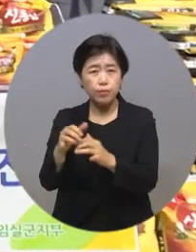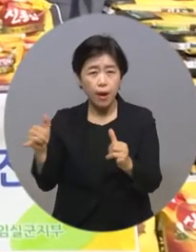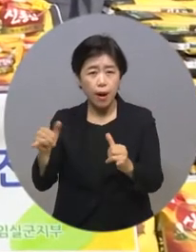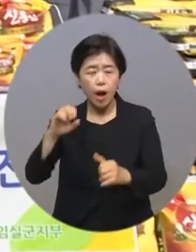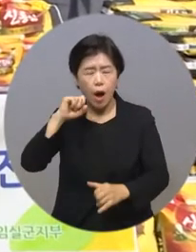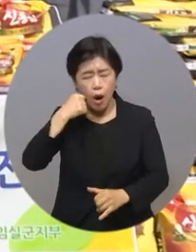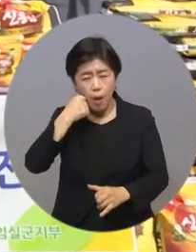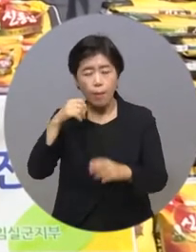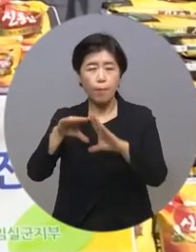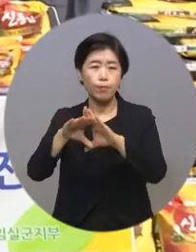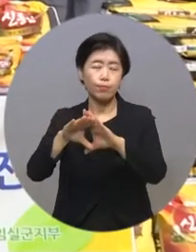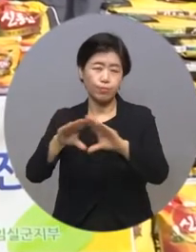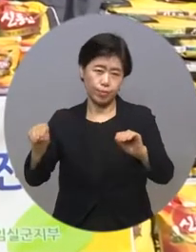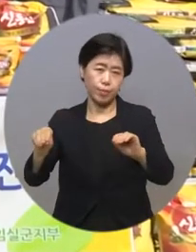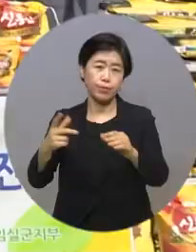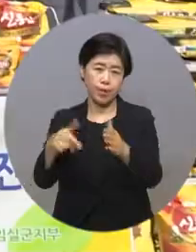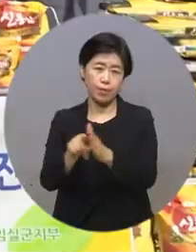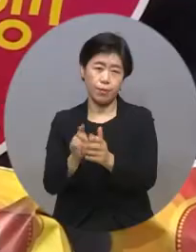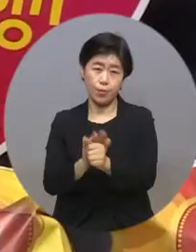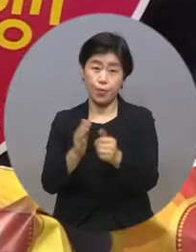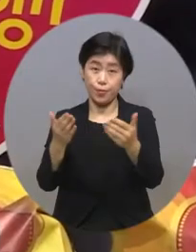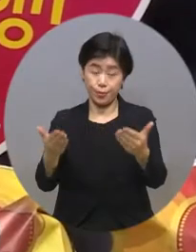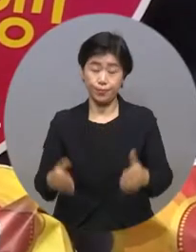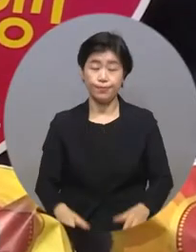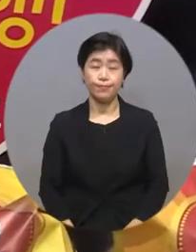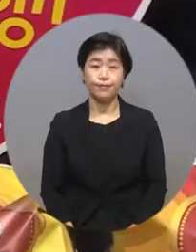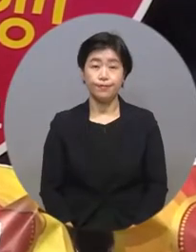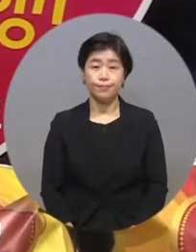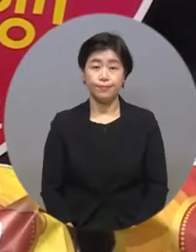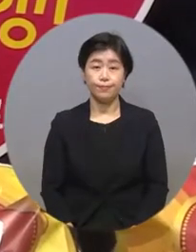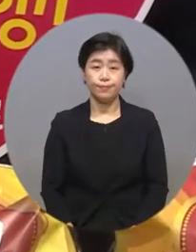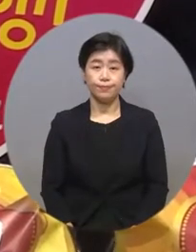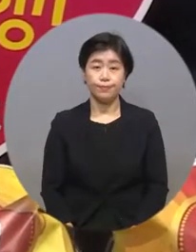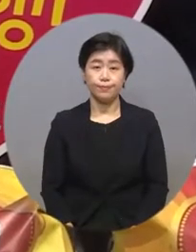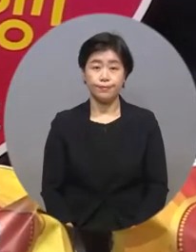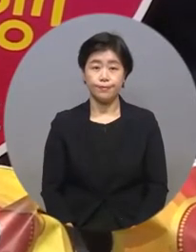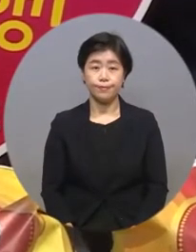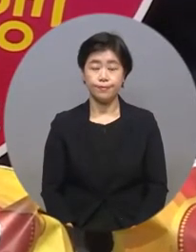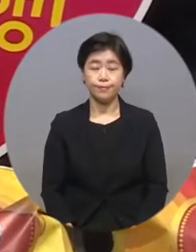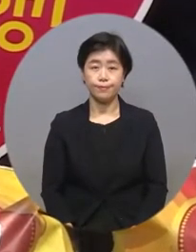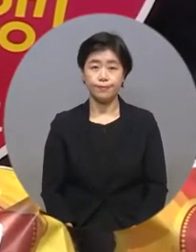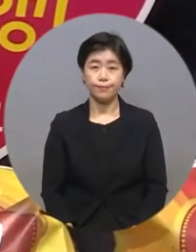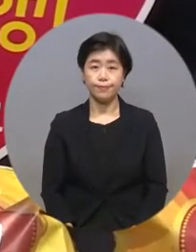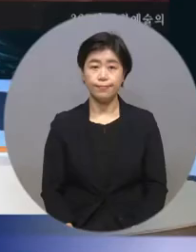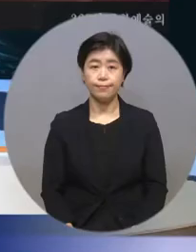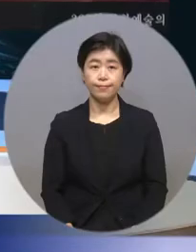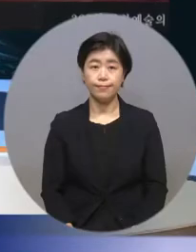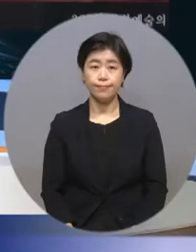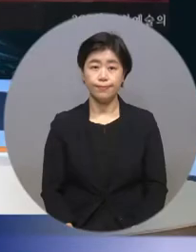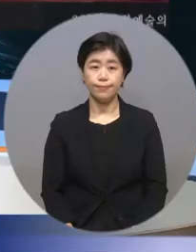극복하는 데 도움이 되길 기대합니다. 복지TV 전북방송 장유진입니다.